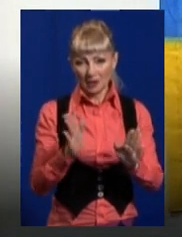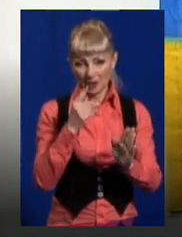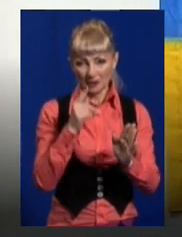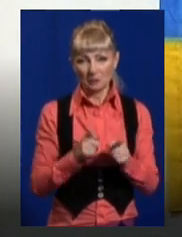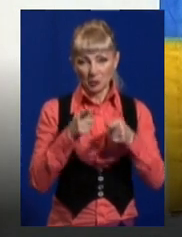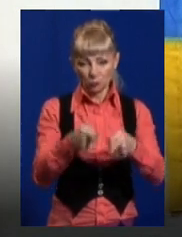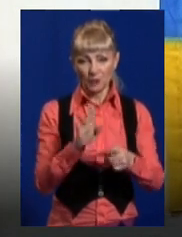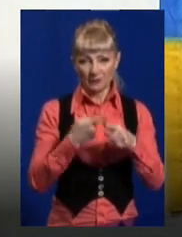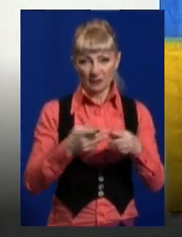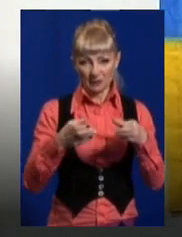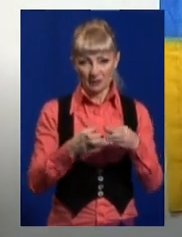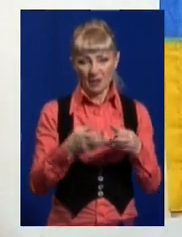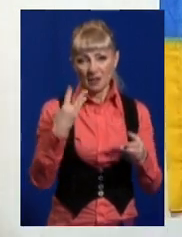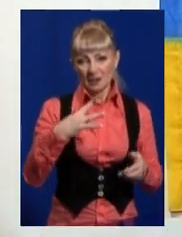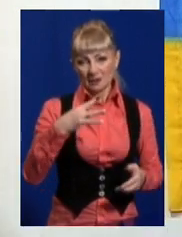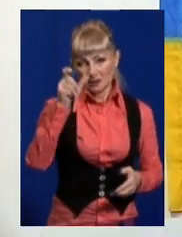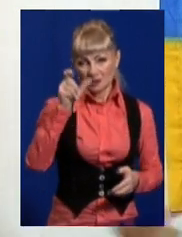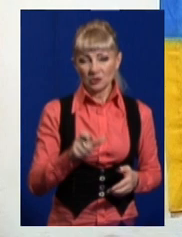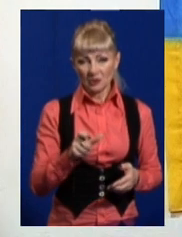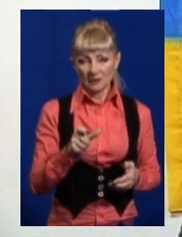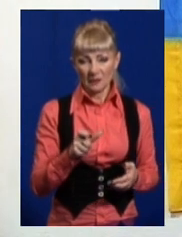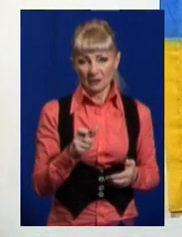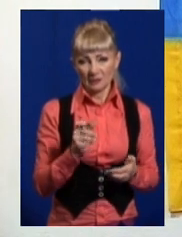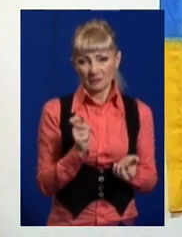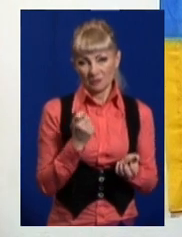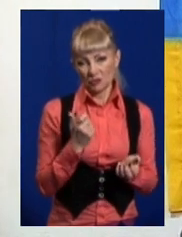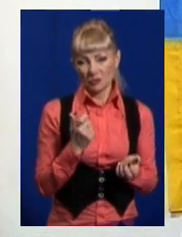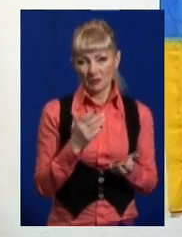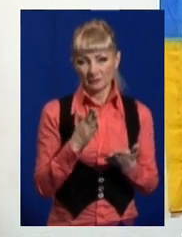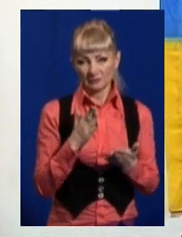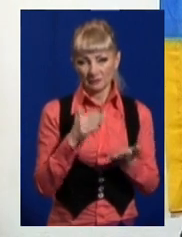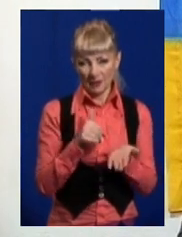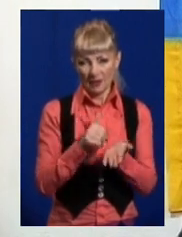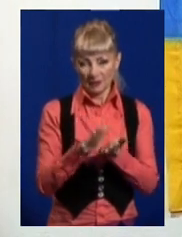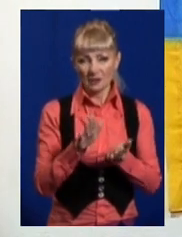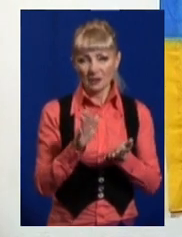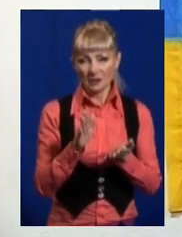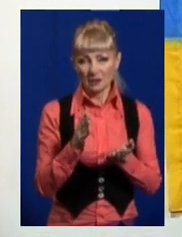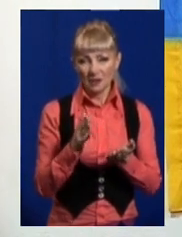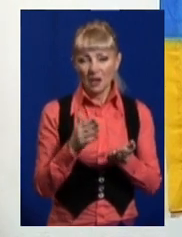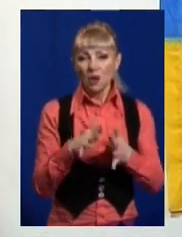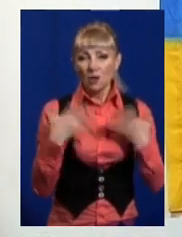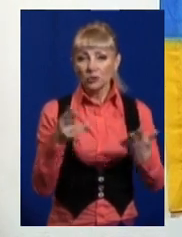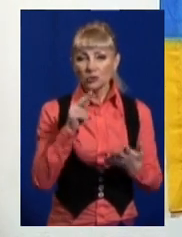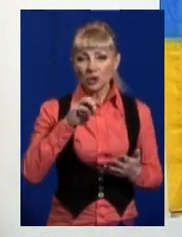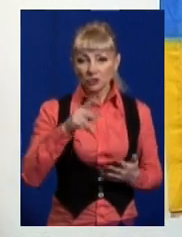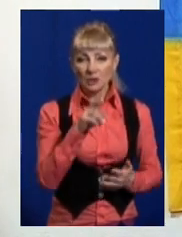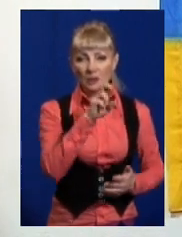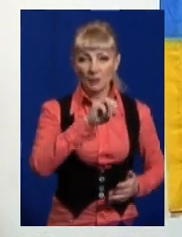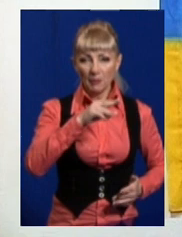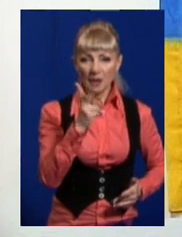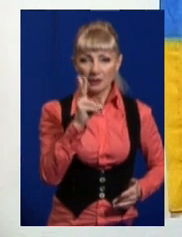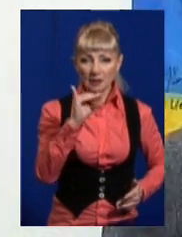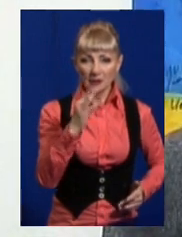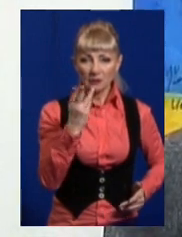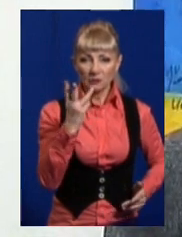Утрималось загалом 30 людей, тобто там половина, там трохи менше половини фракції «Опозиційного блоку», більша частина фракції «Батьківщина» і,